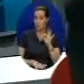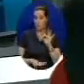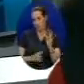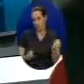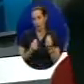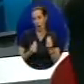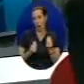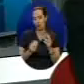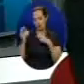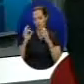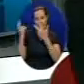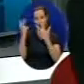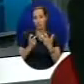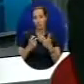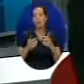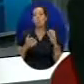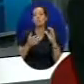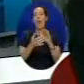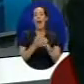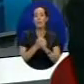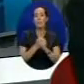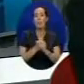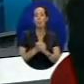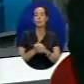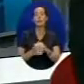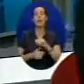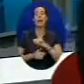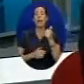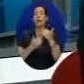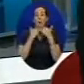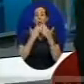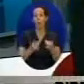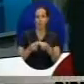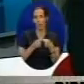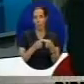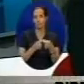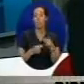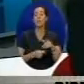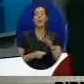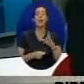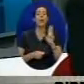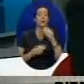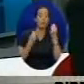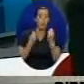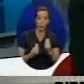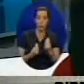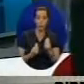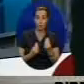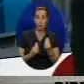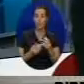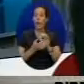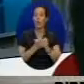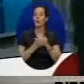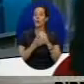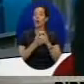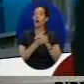שדי ציפינו, שחברויות האינסטרומנטליות הכי גרועות לארגונים, הן אולי יכולות להיות